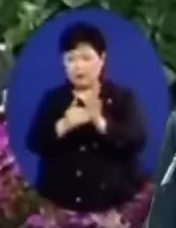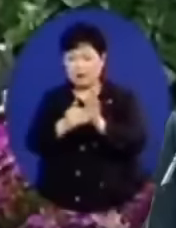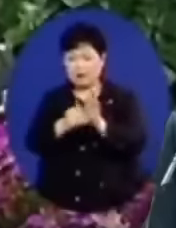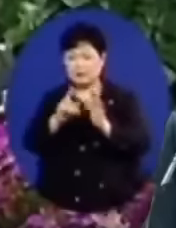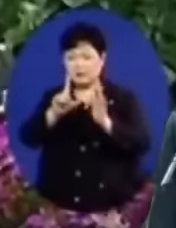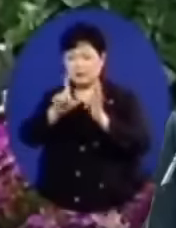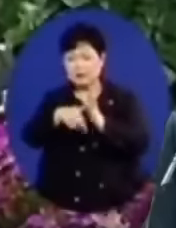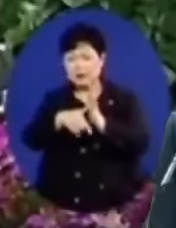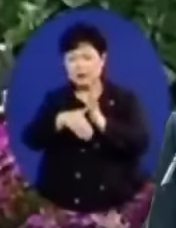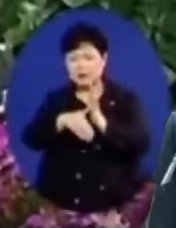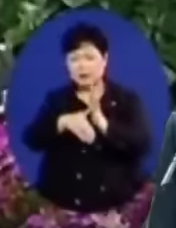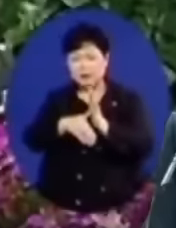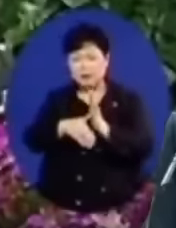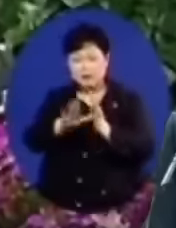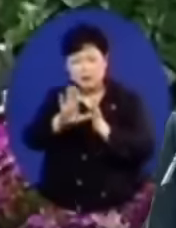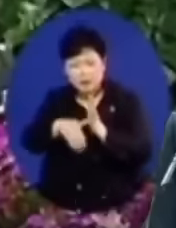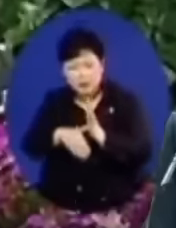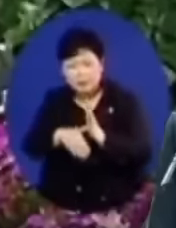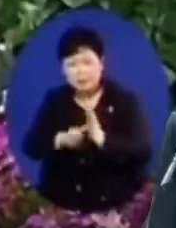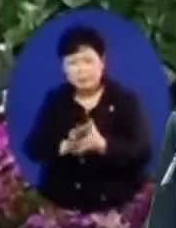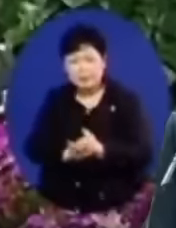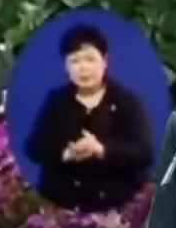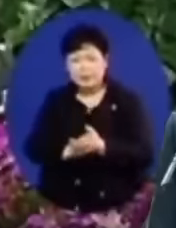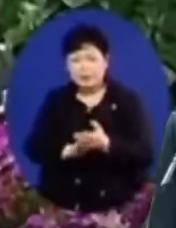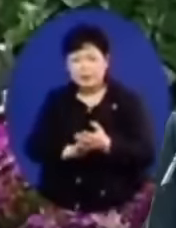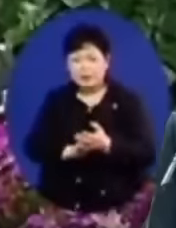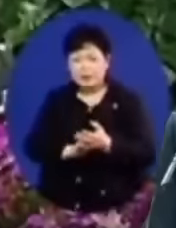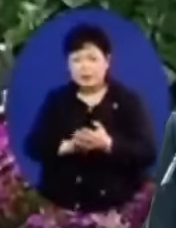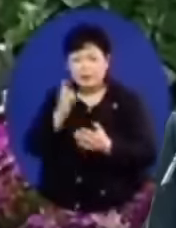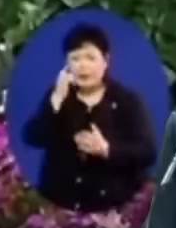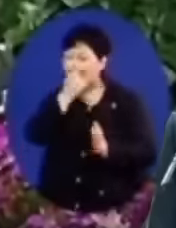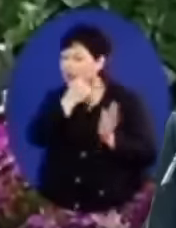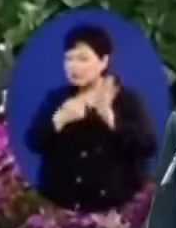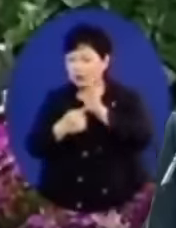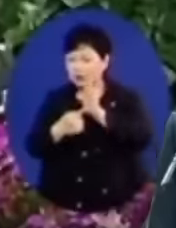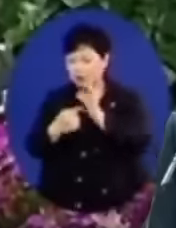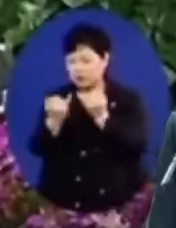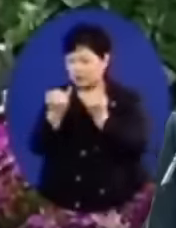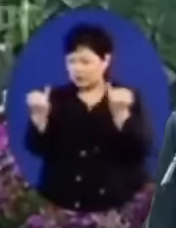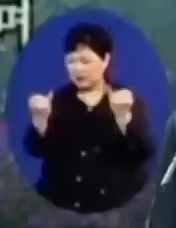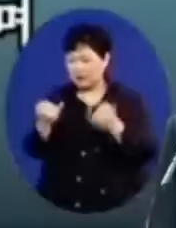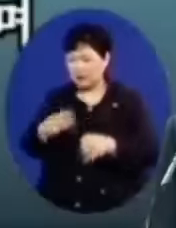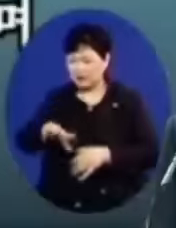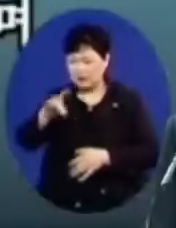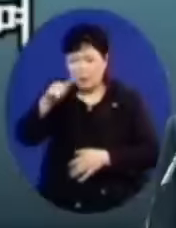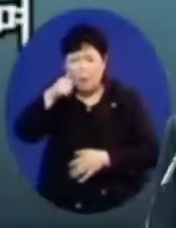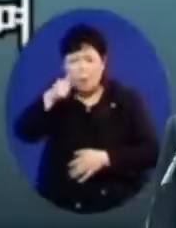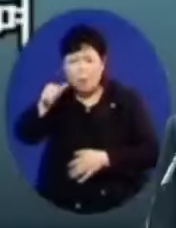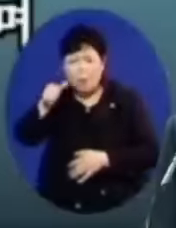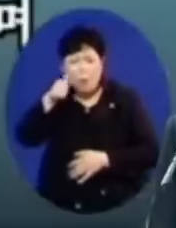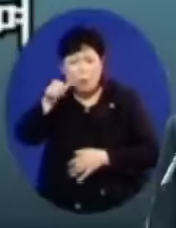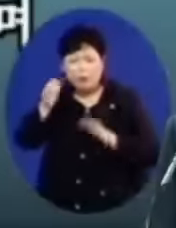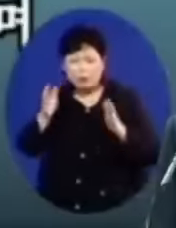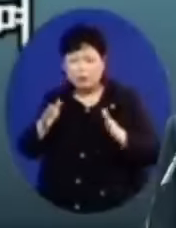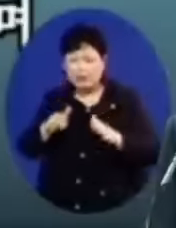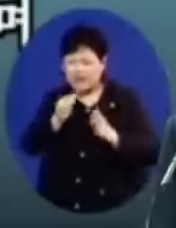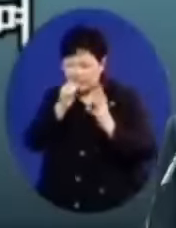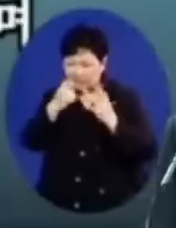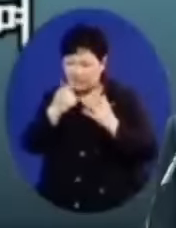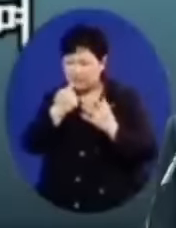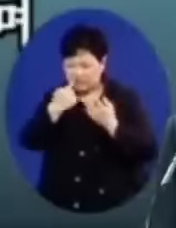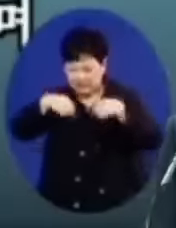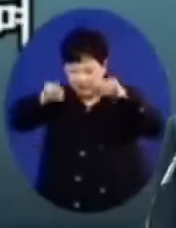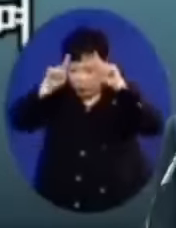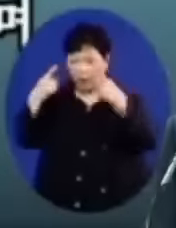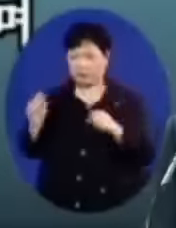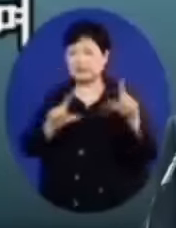당시 억류되었던 구보 양은 이런 간증을 했습니다. 처음 5개월 동안은 지옥과 같은 생활을 했습니다.